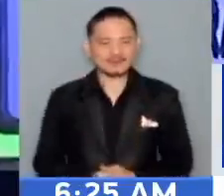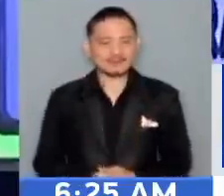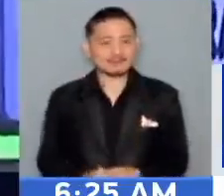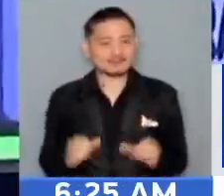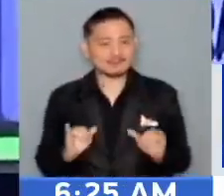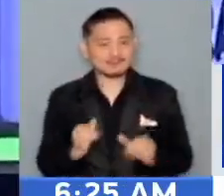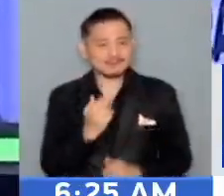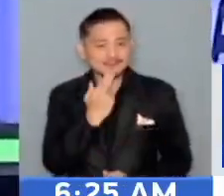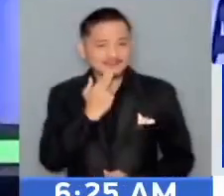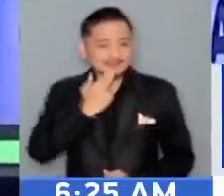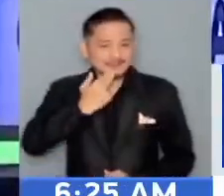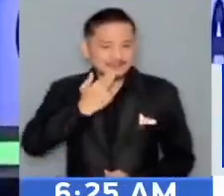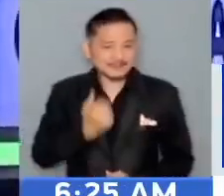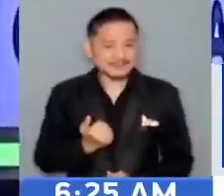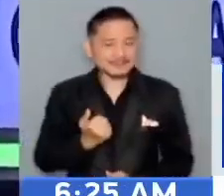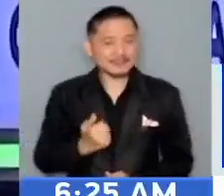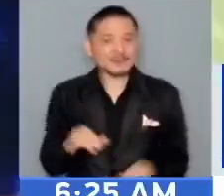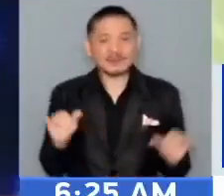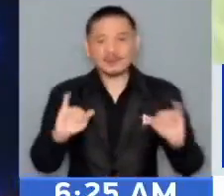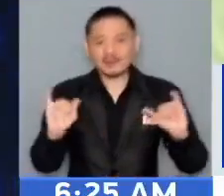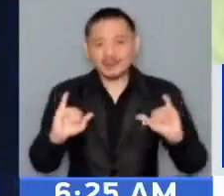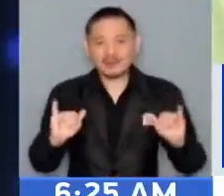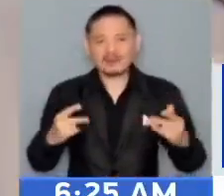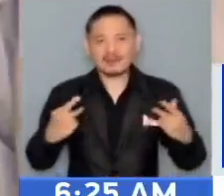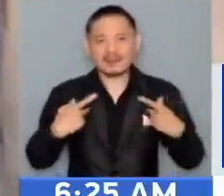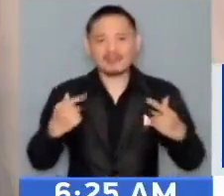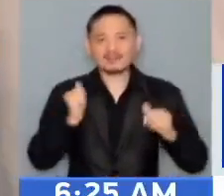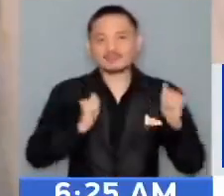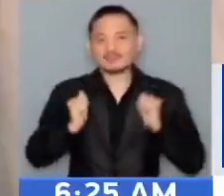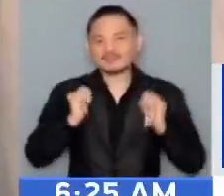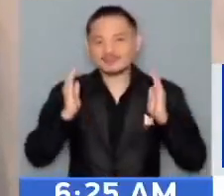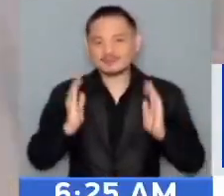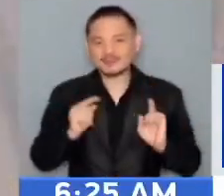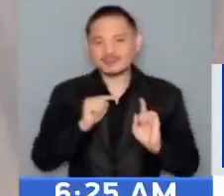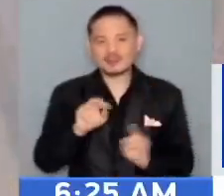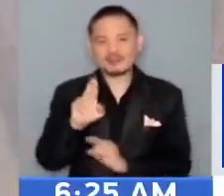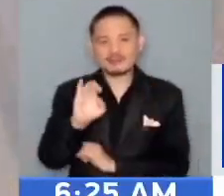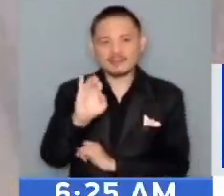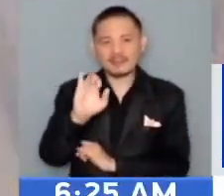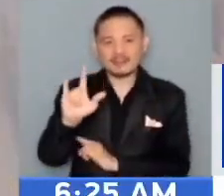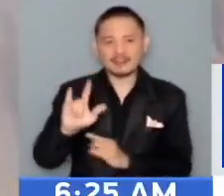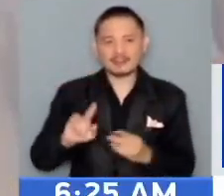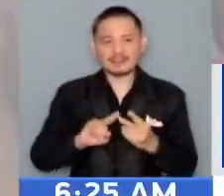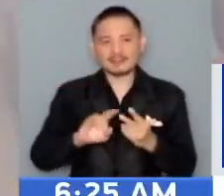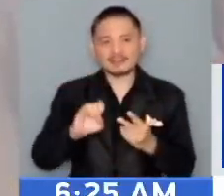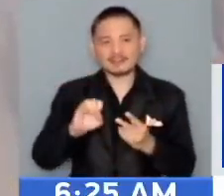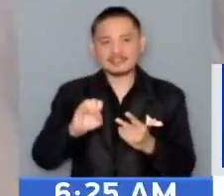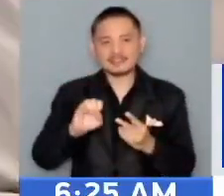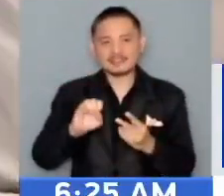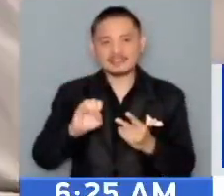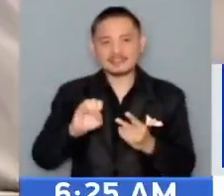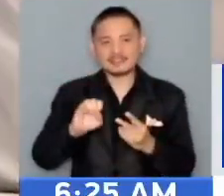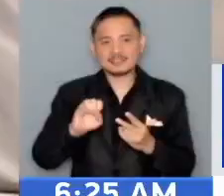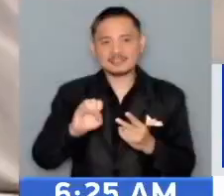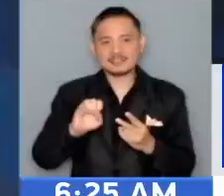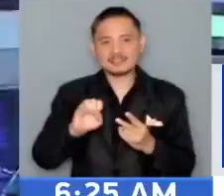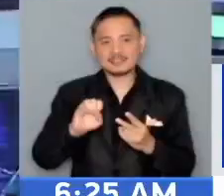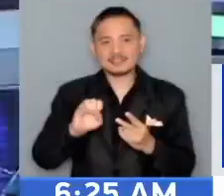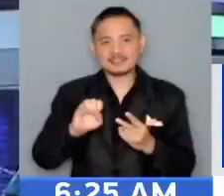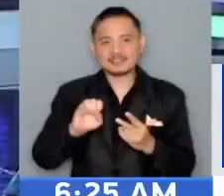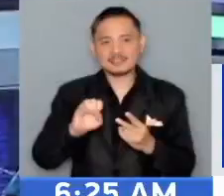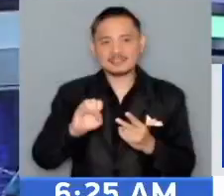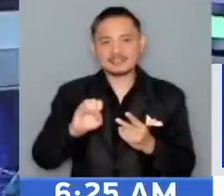at nakikisaya ay ang Sparkle Child Stars na si Rafael Landicho, Sienna Stevens, at ang ating UH Hirit